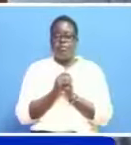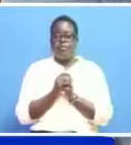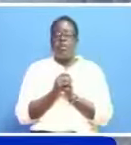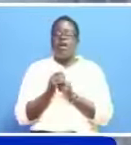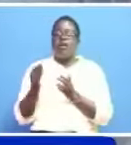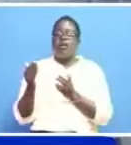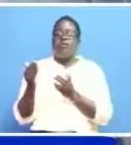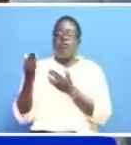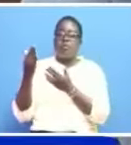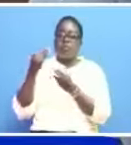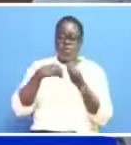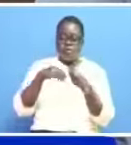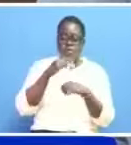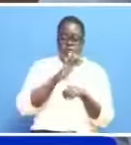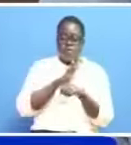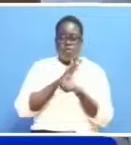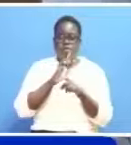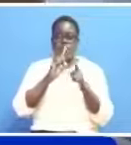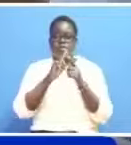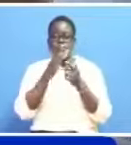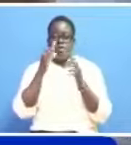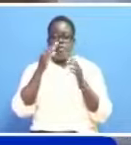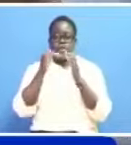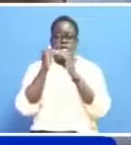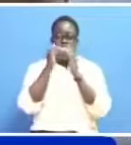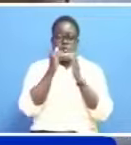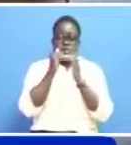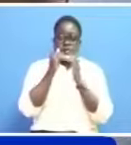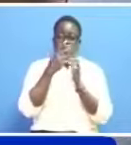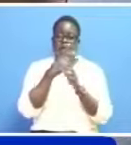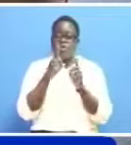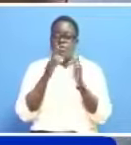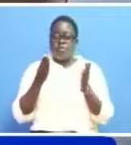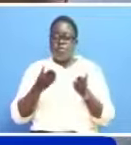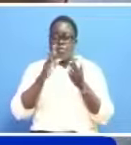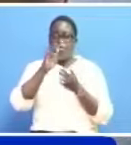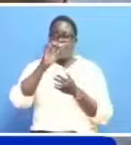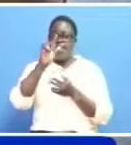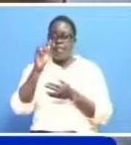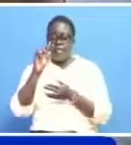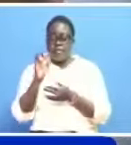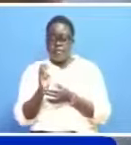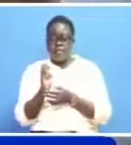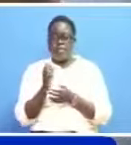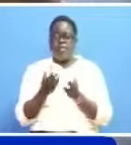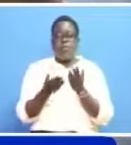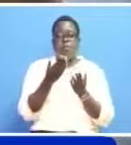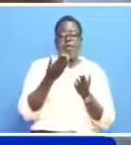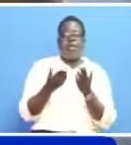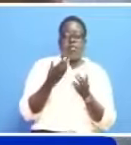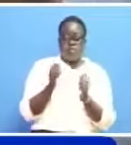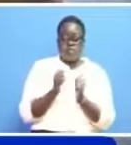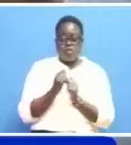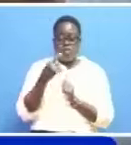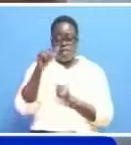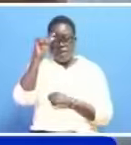positive impact on matters, democracy, and have increased the mileage in matters, check and balances with the